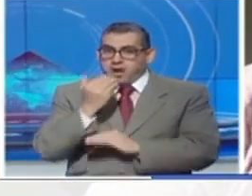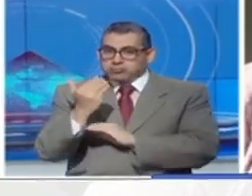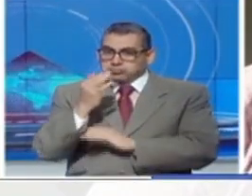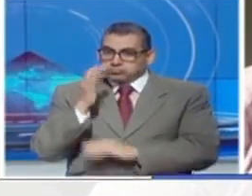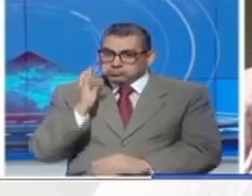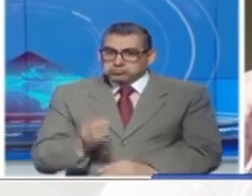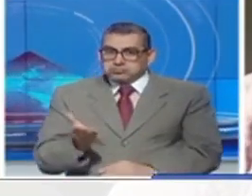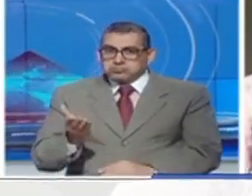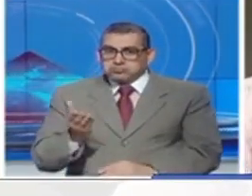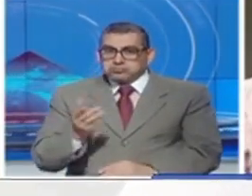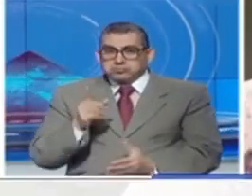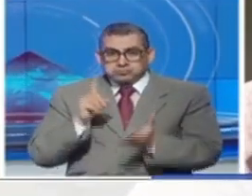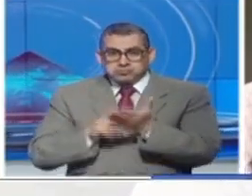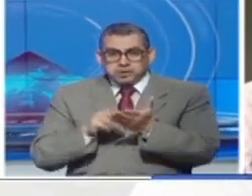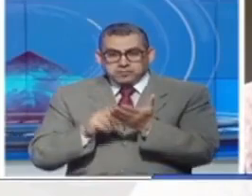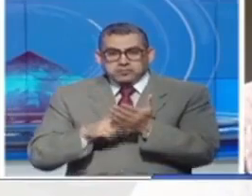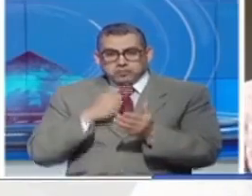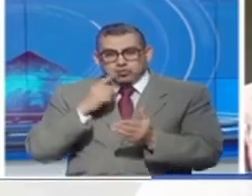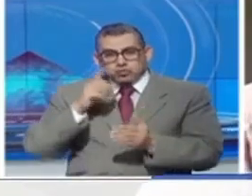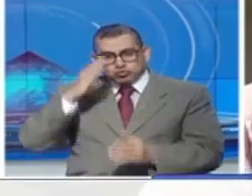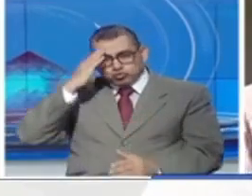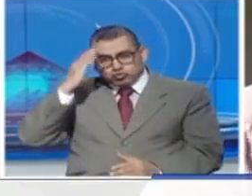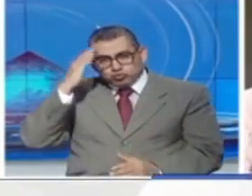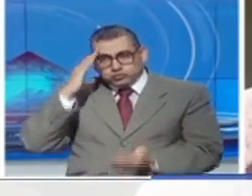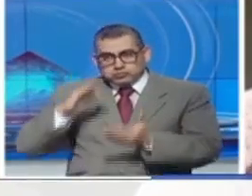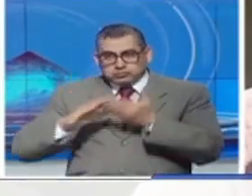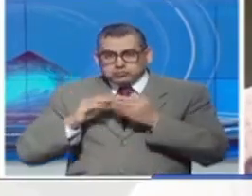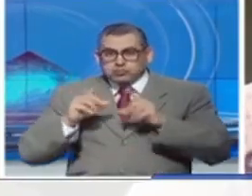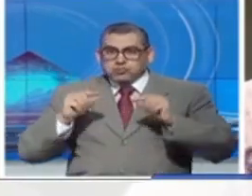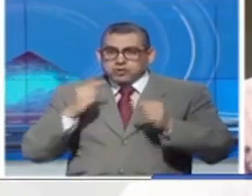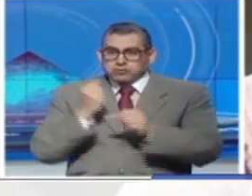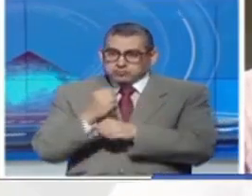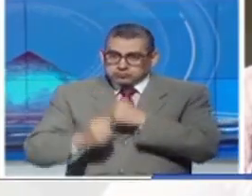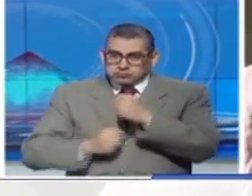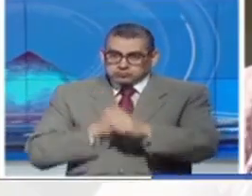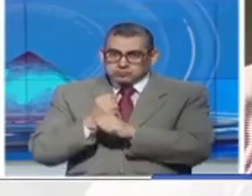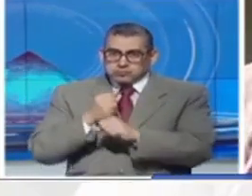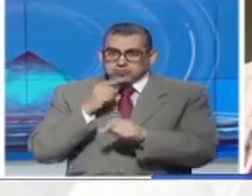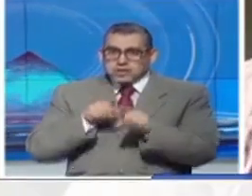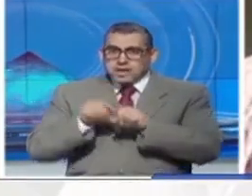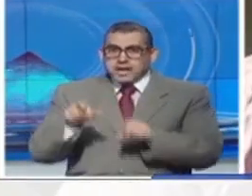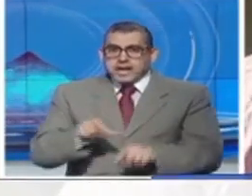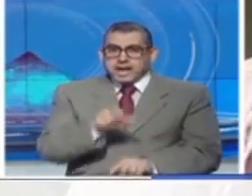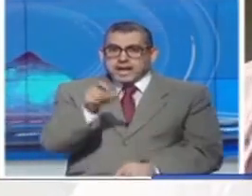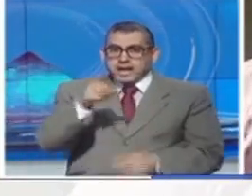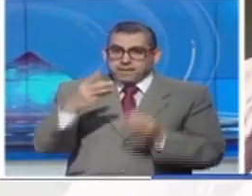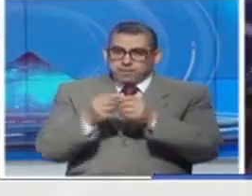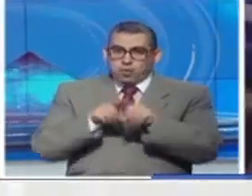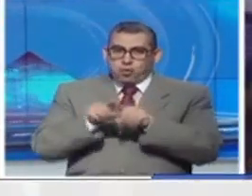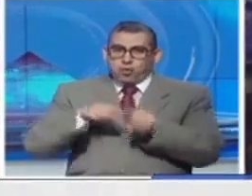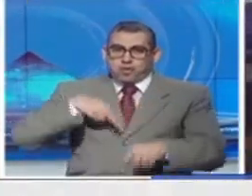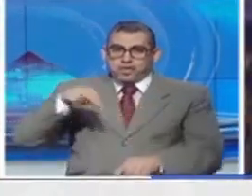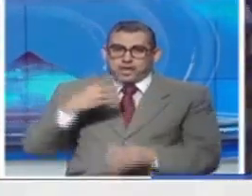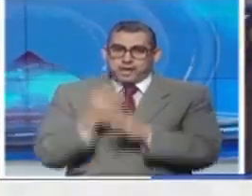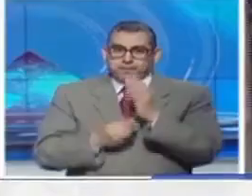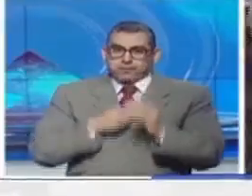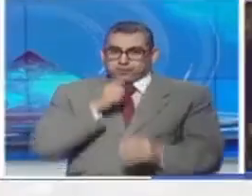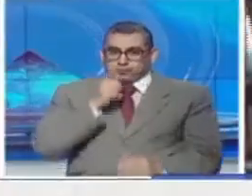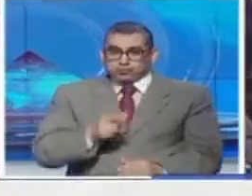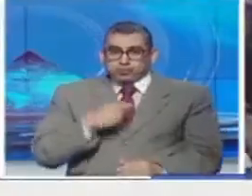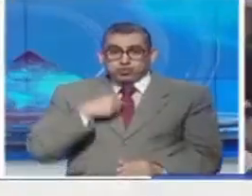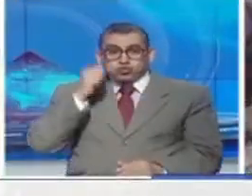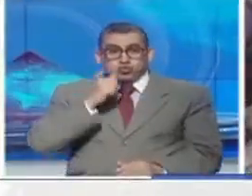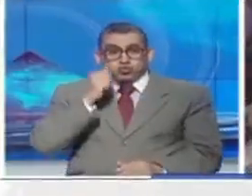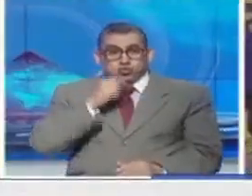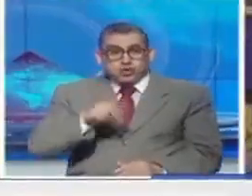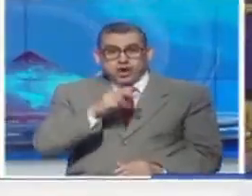طعام. صراحة نعم الخوة، وبيقولوا ابن النيل ابن النيل ابن النيل، يعني صراحة لم يجد